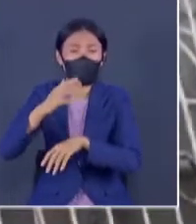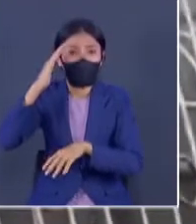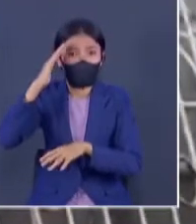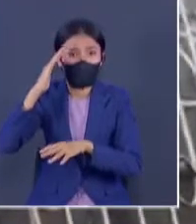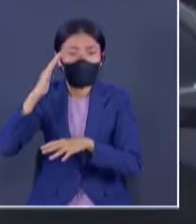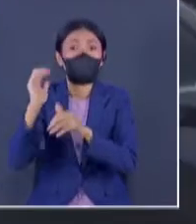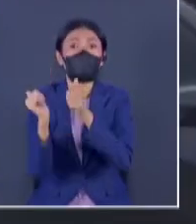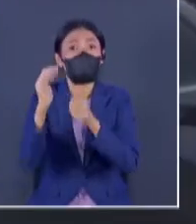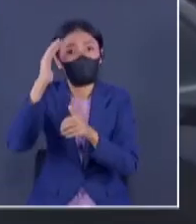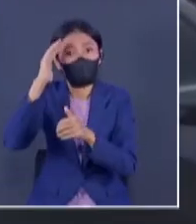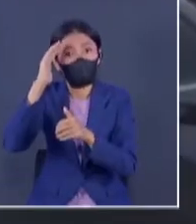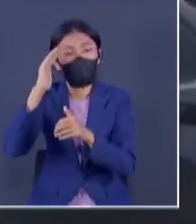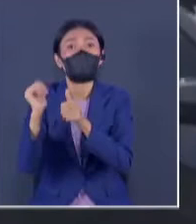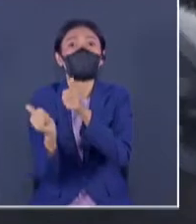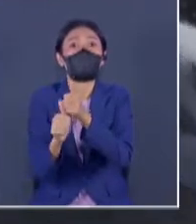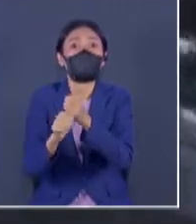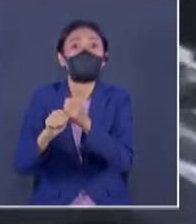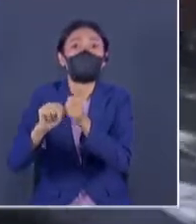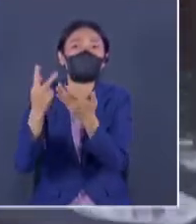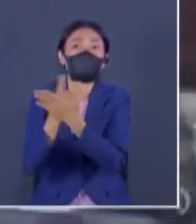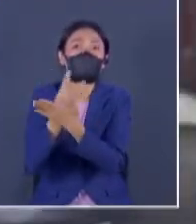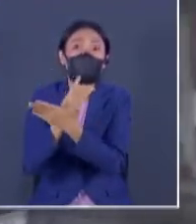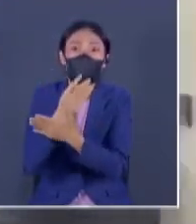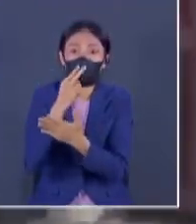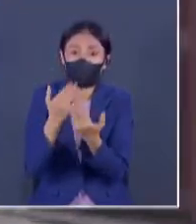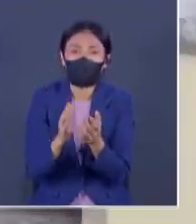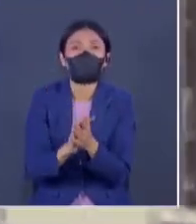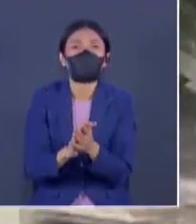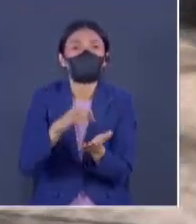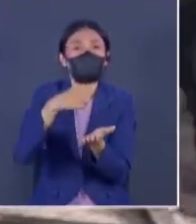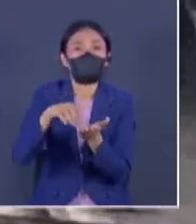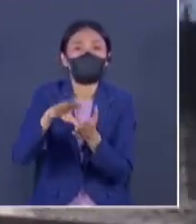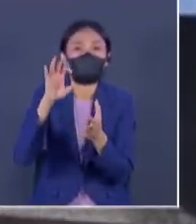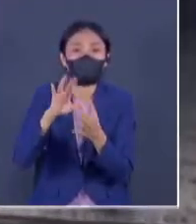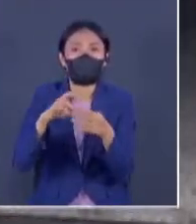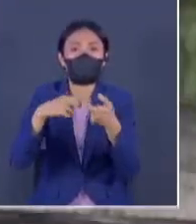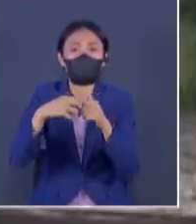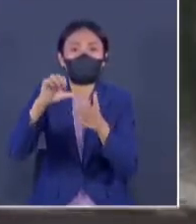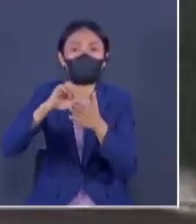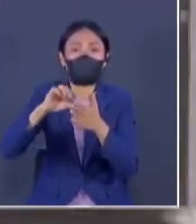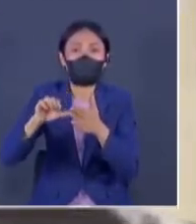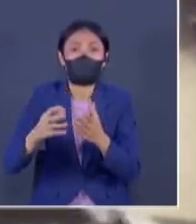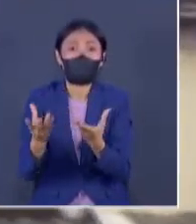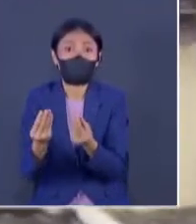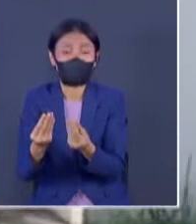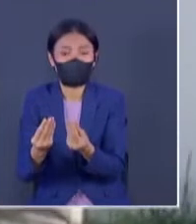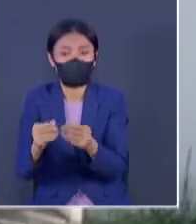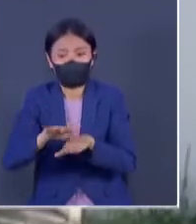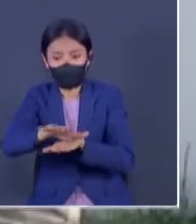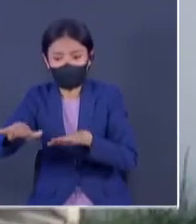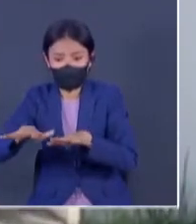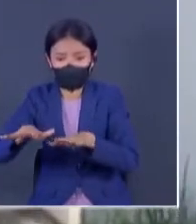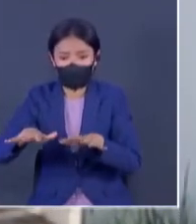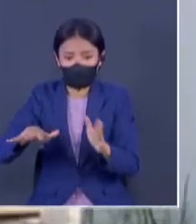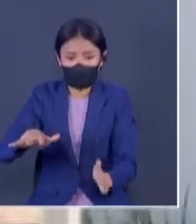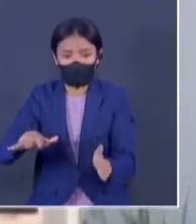การจังหวัดกาญจนบุรีได้มีการแถลงผลการแก้ปัญหาโดยให้เจ้าของที่รื้อรั้วที่อยู่บนแนวกำแพงกันดินออ